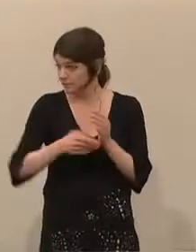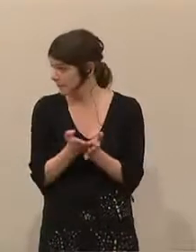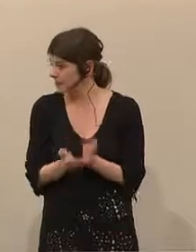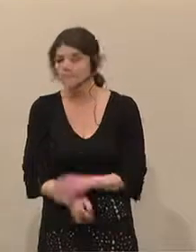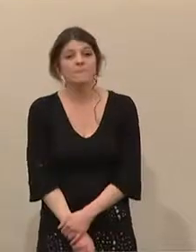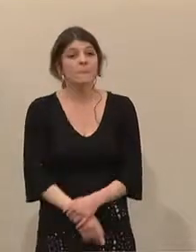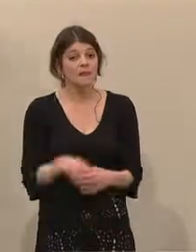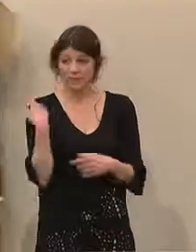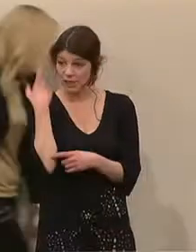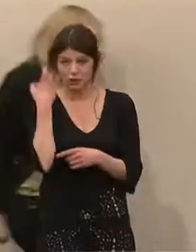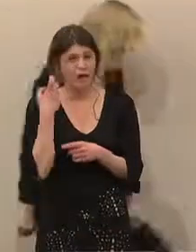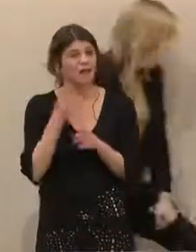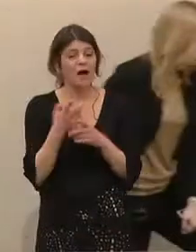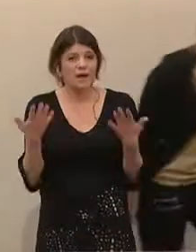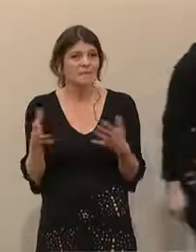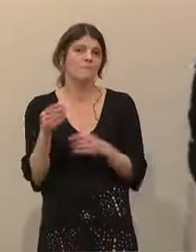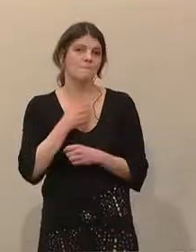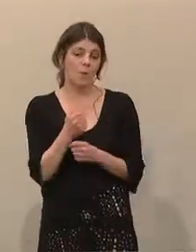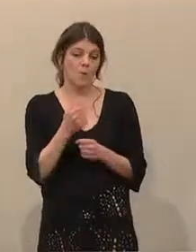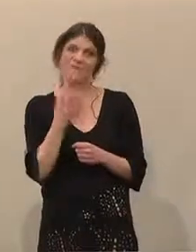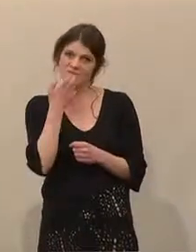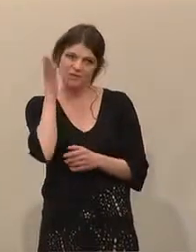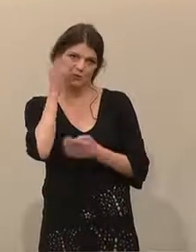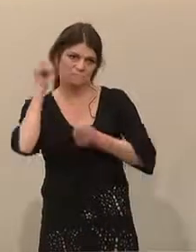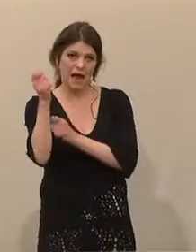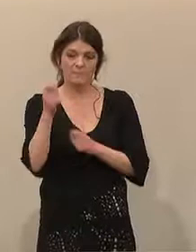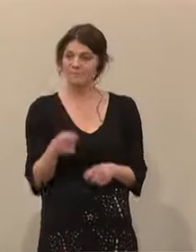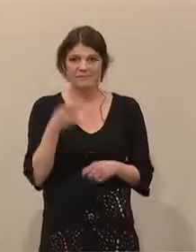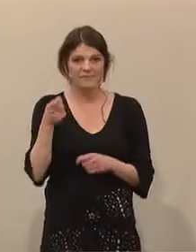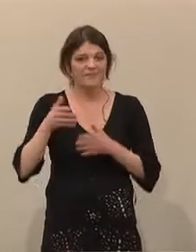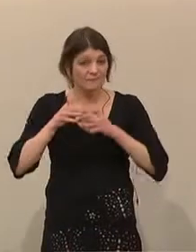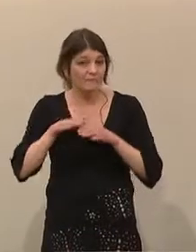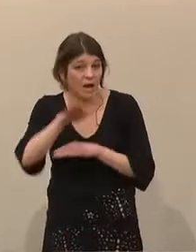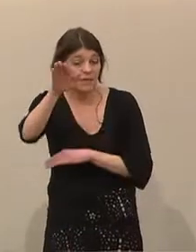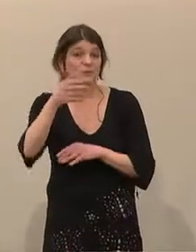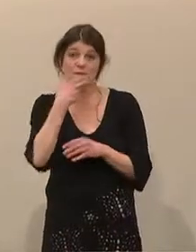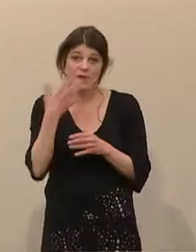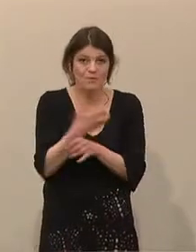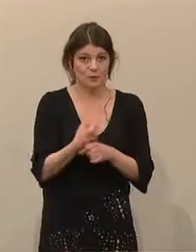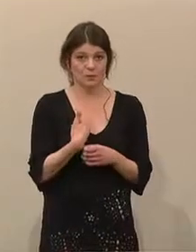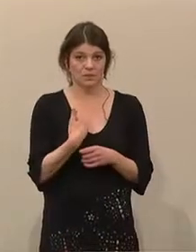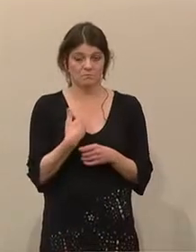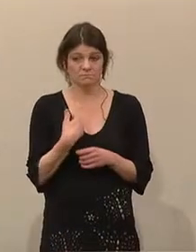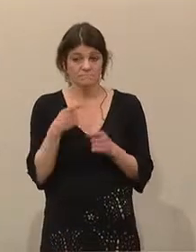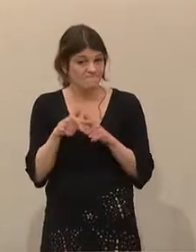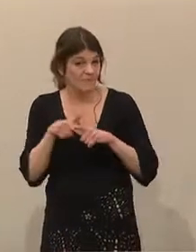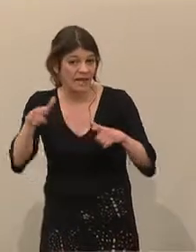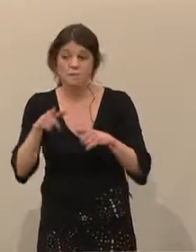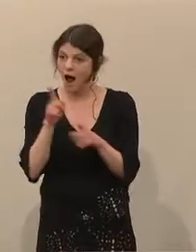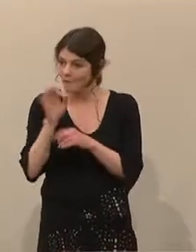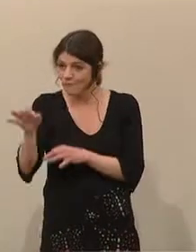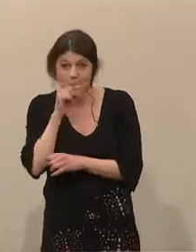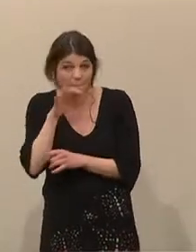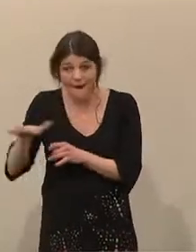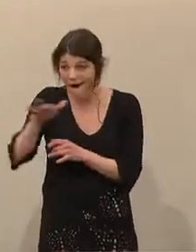Weiter starten wir mit Mut für Veränderungen. Nutzen wir das Wachstum. Nutzen wir das Wachstum auch für unsere